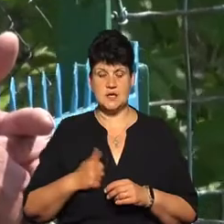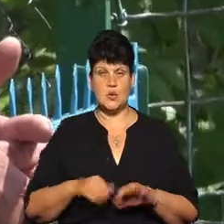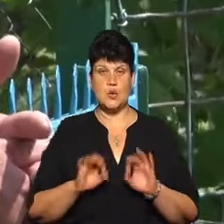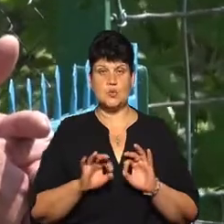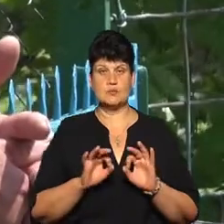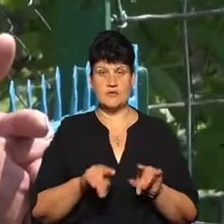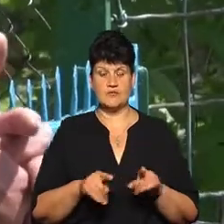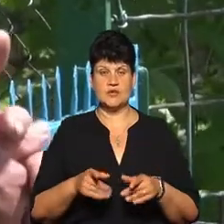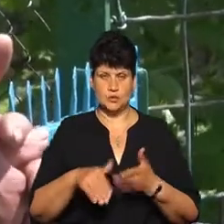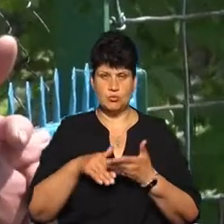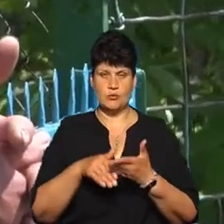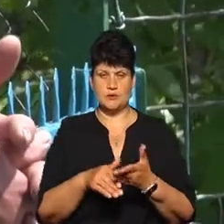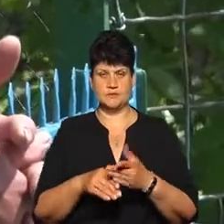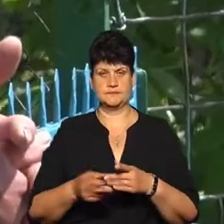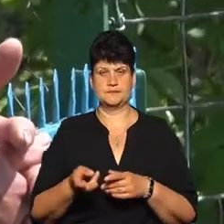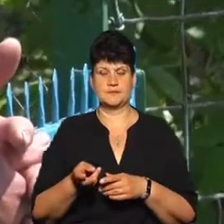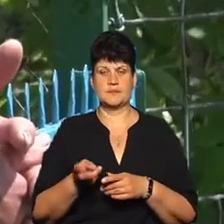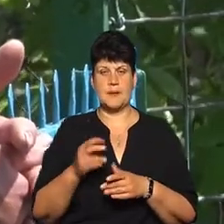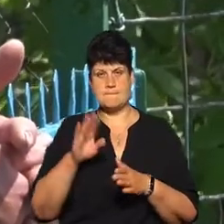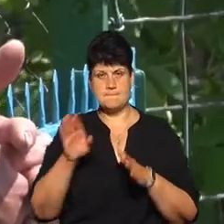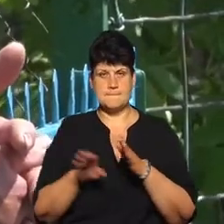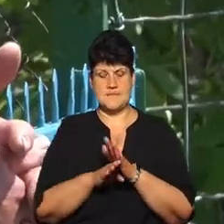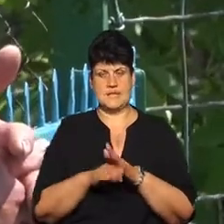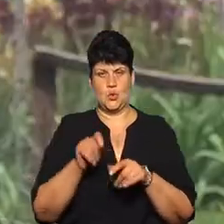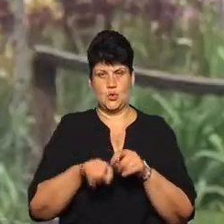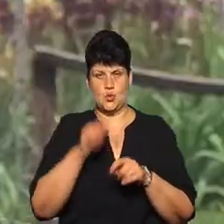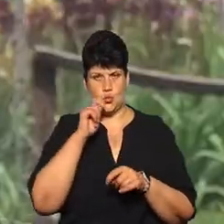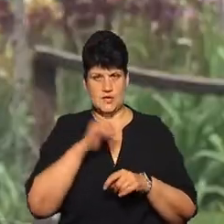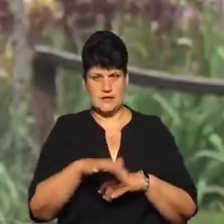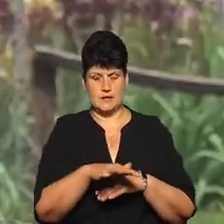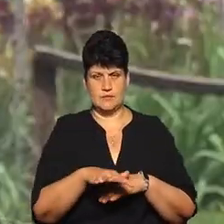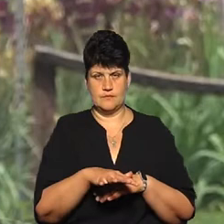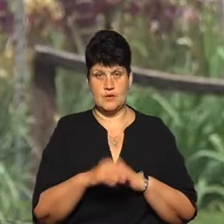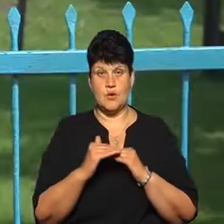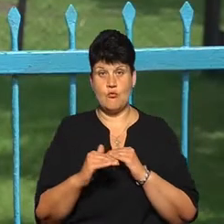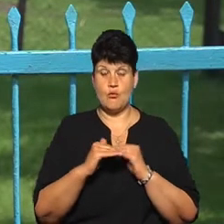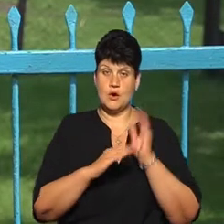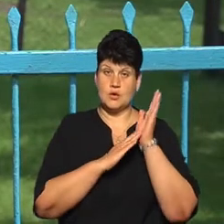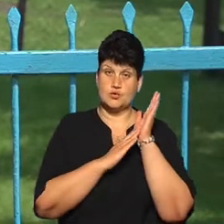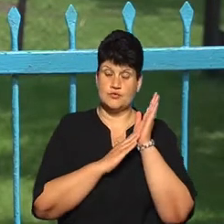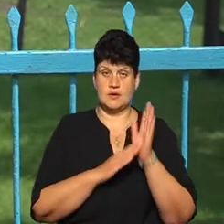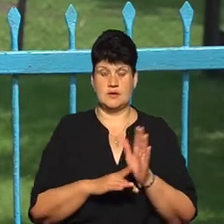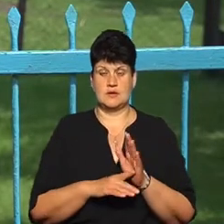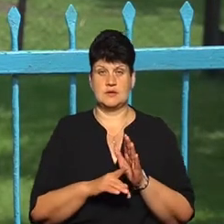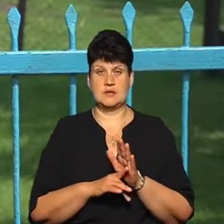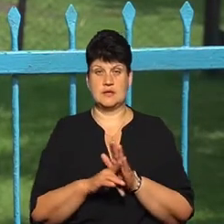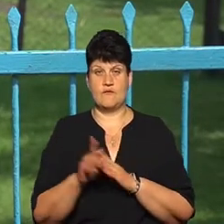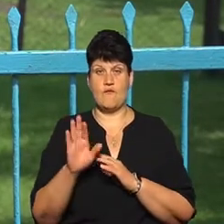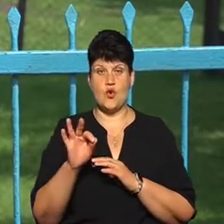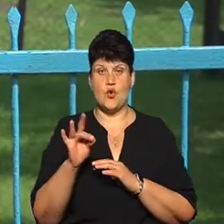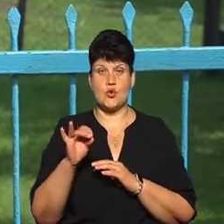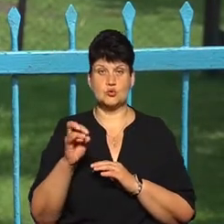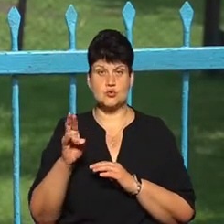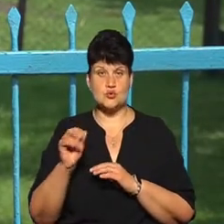Розповідає, вони допомогли добратися над підконтрольну Україні територію. В полі ночували, почали до Нововоронцовки